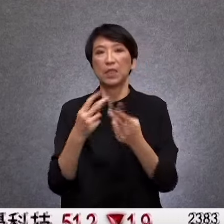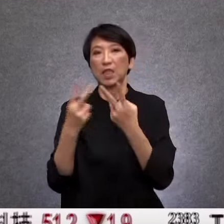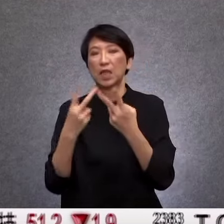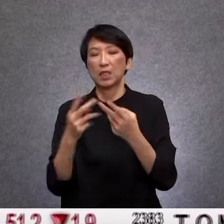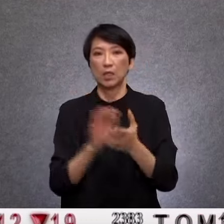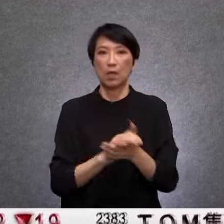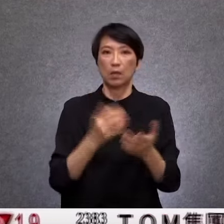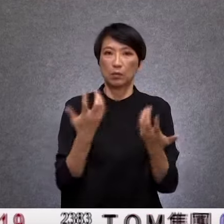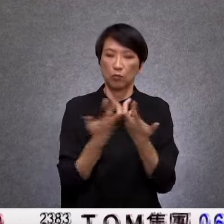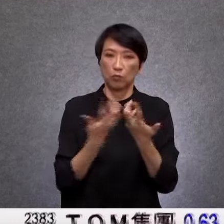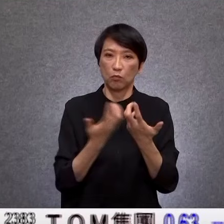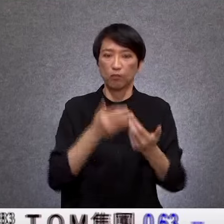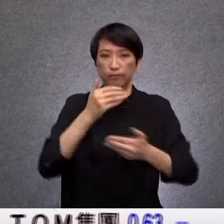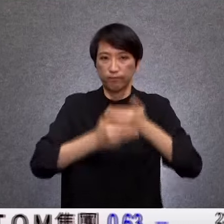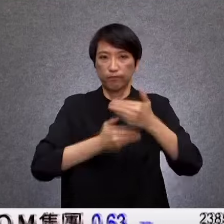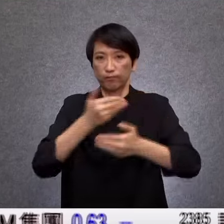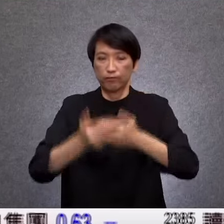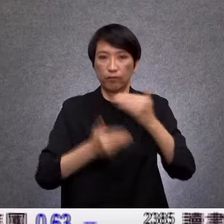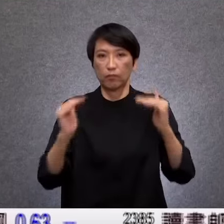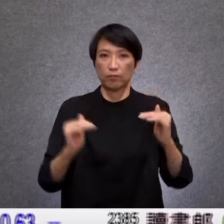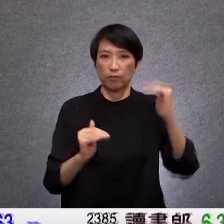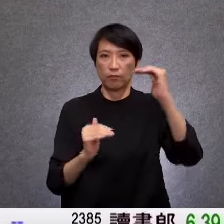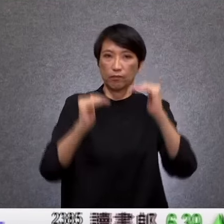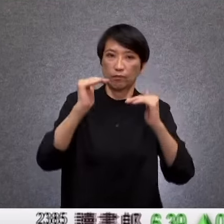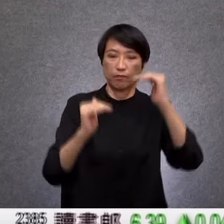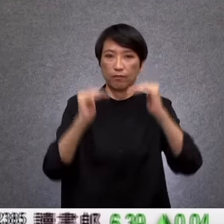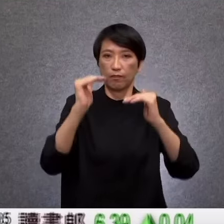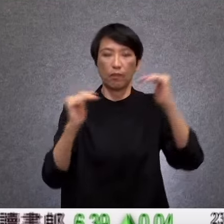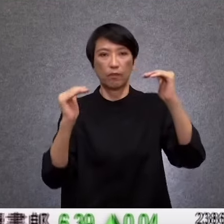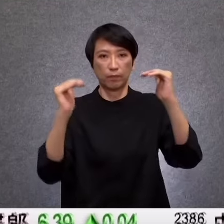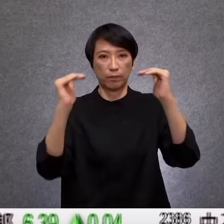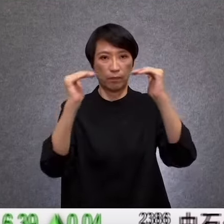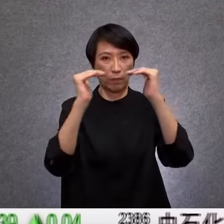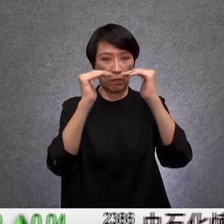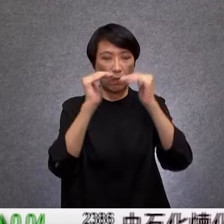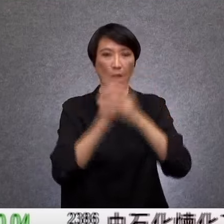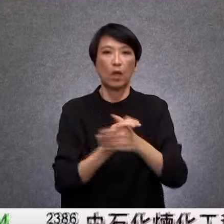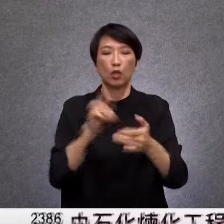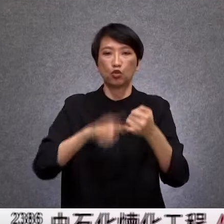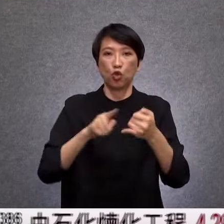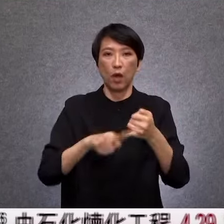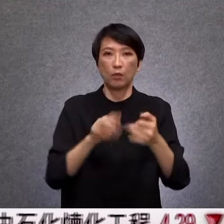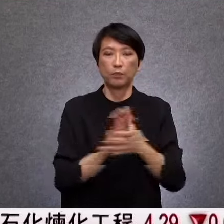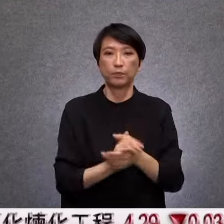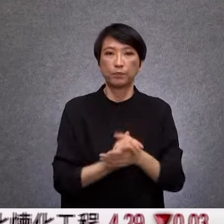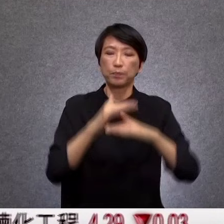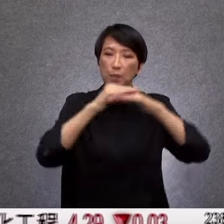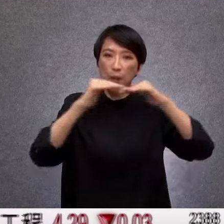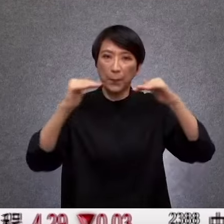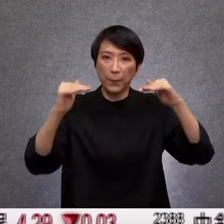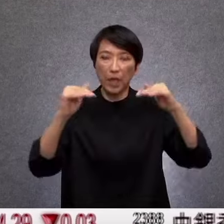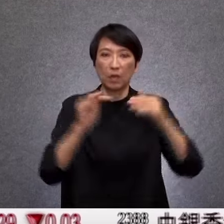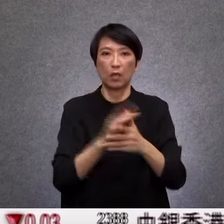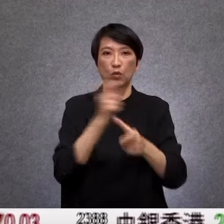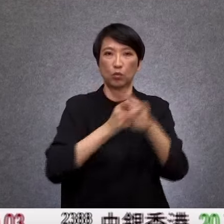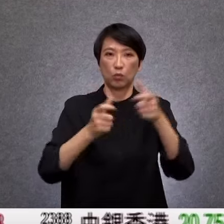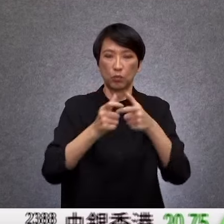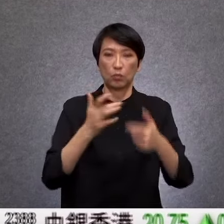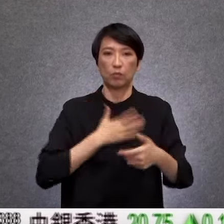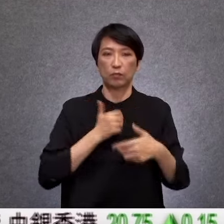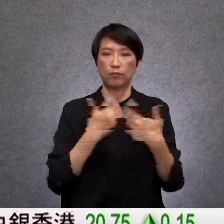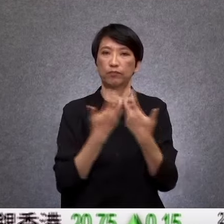20增加到22呢個百分比。咁啊，通過咁樣做咧，一路收窄個赤字嗰個差距，令到最後